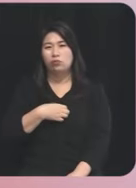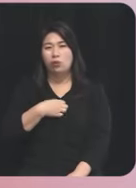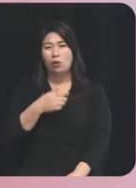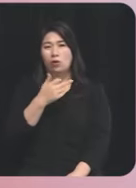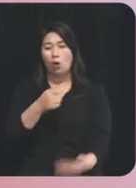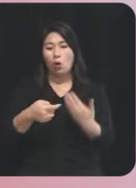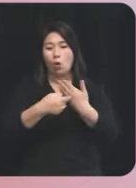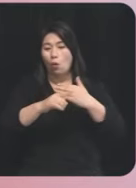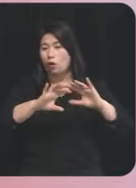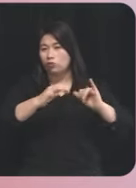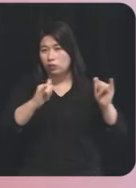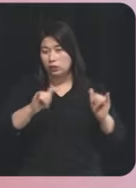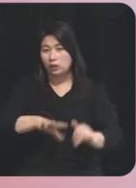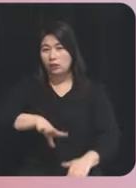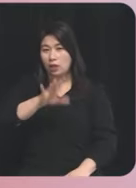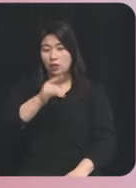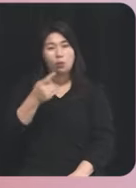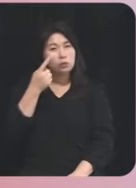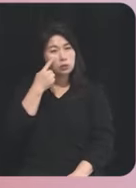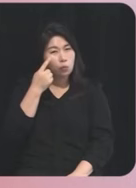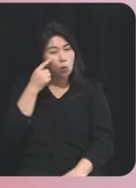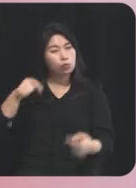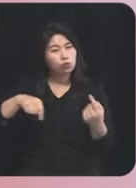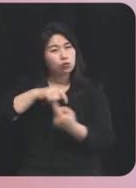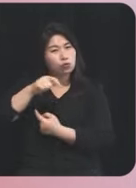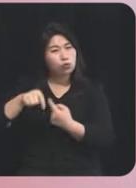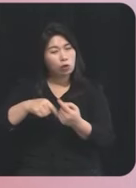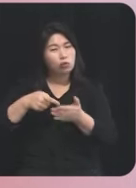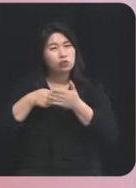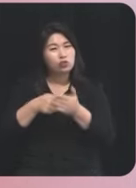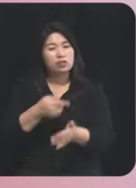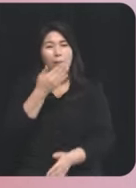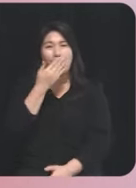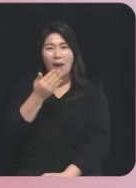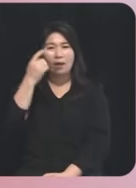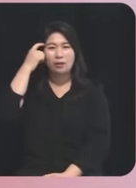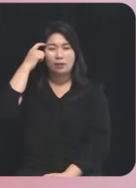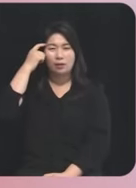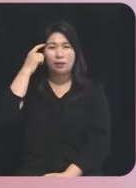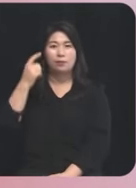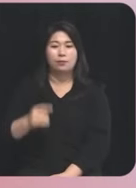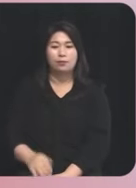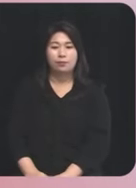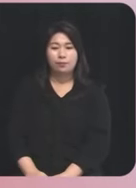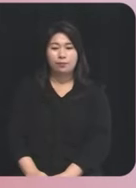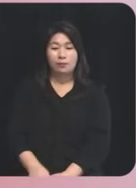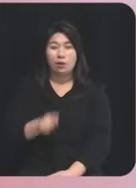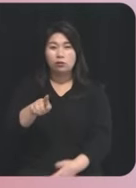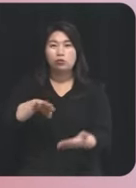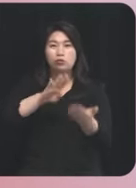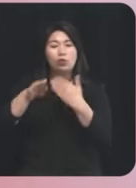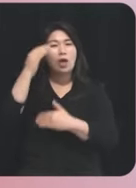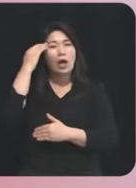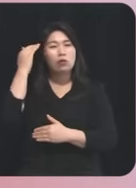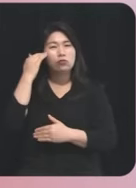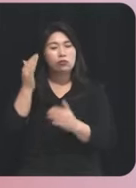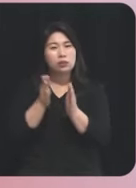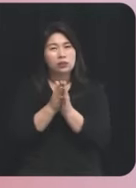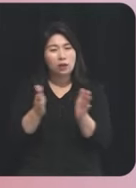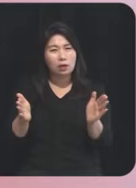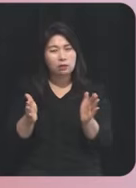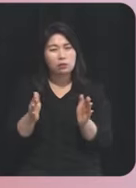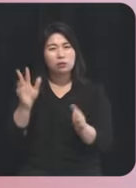외국인을 대상으로 시범적 운영은 추진 가능하다고 생각합니다. 이후 내국인 적용은 전